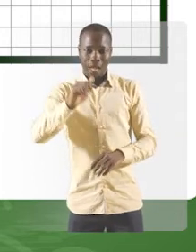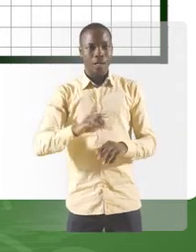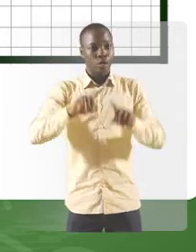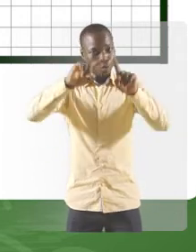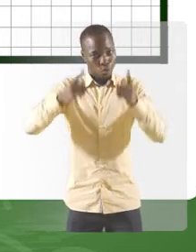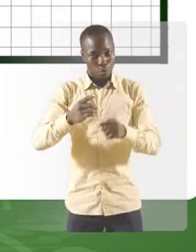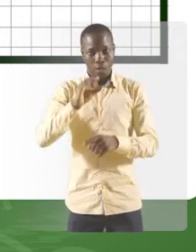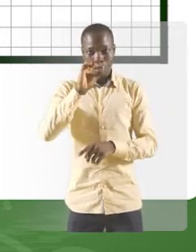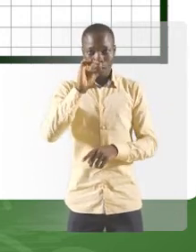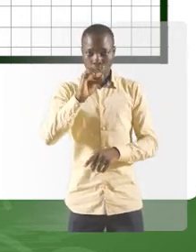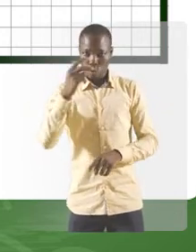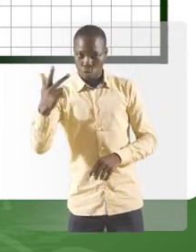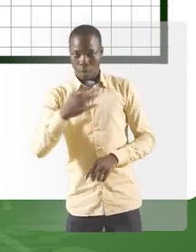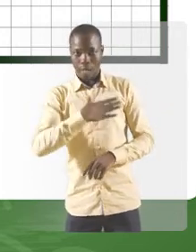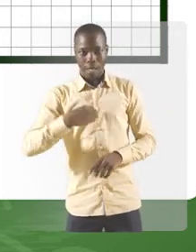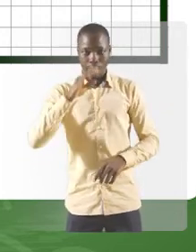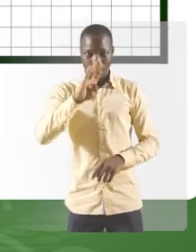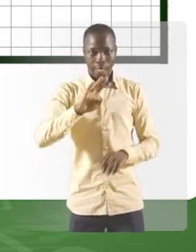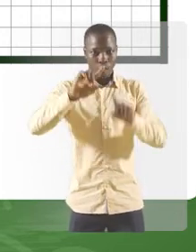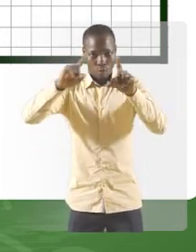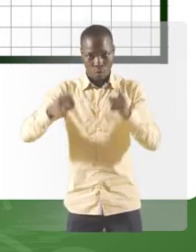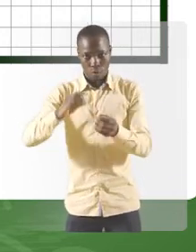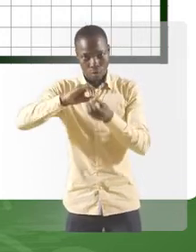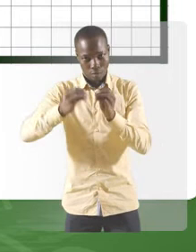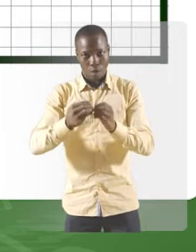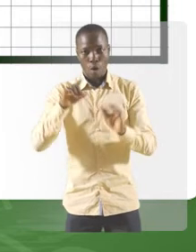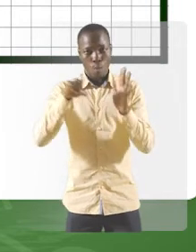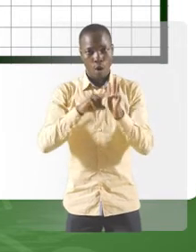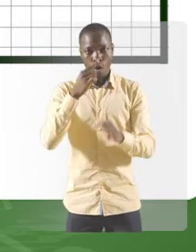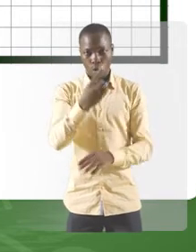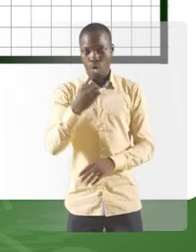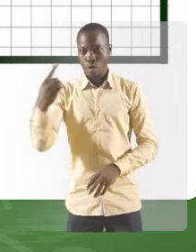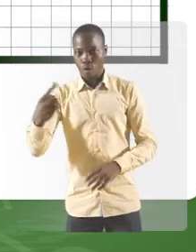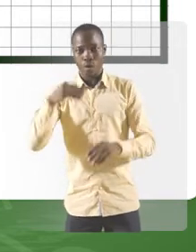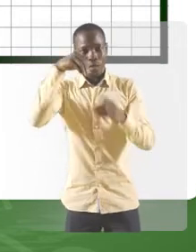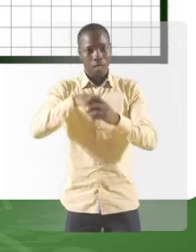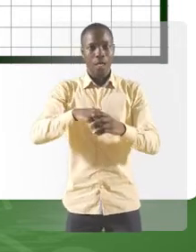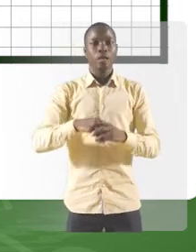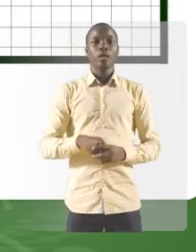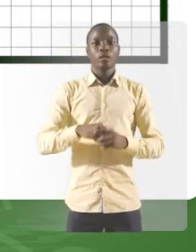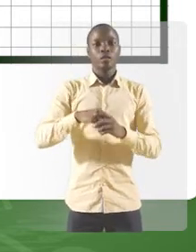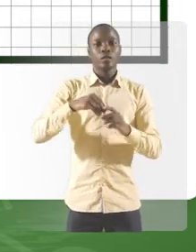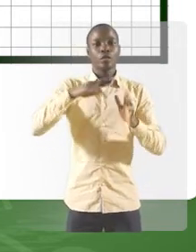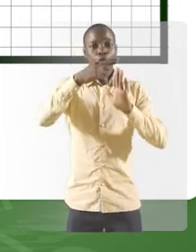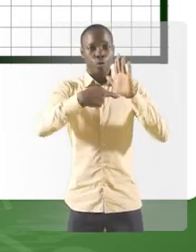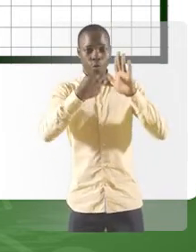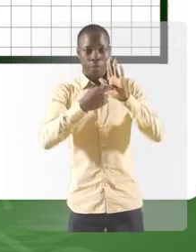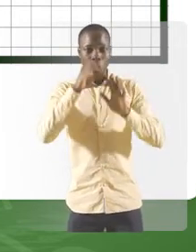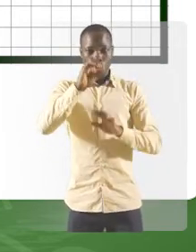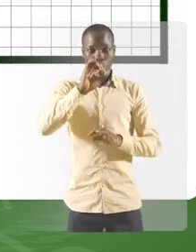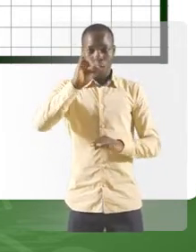coordonnées 0, 3 et B de coordonnées moins 1, 1 dans le repère O, I, J.